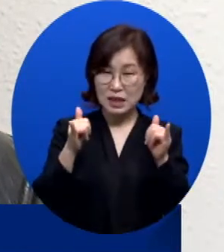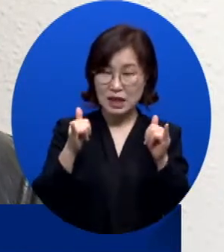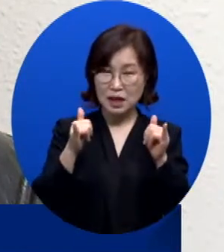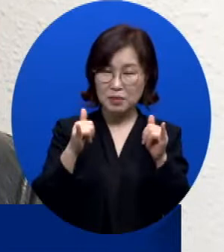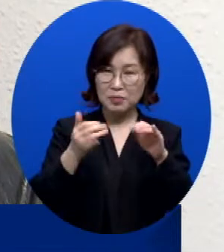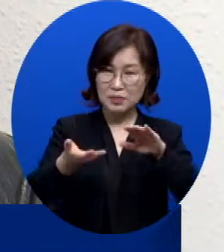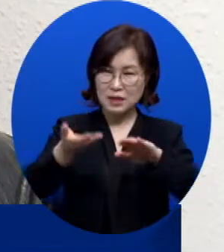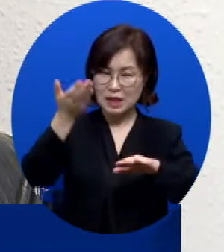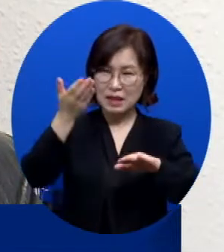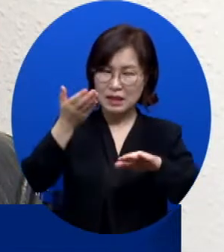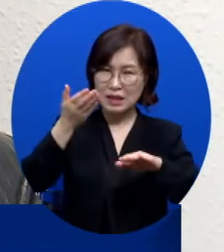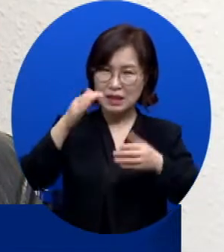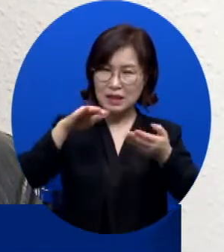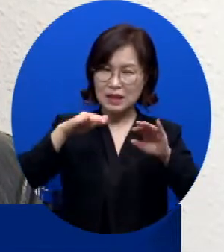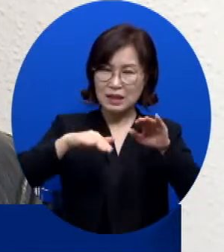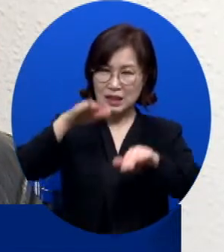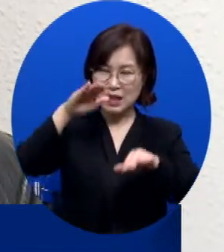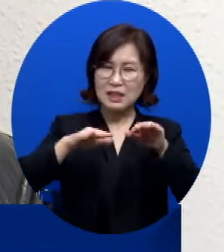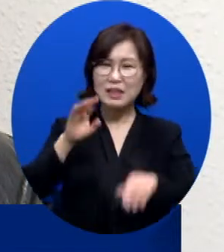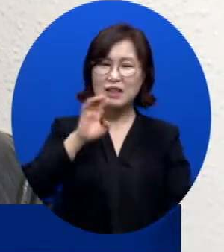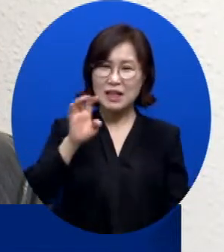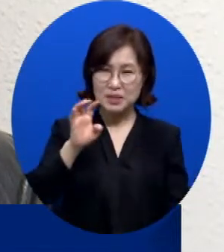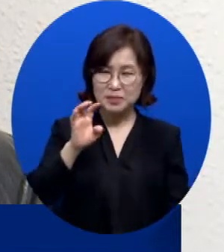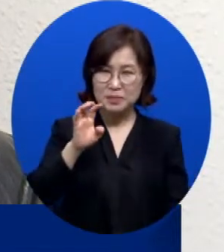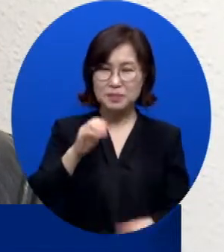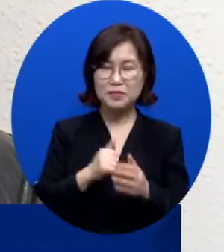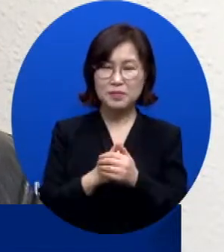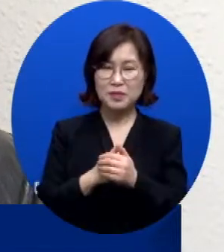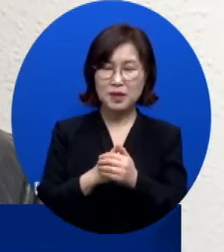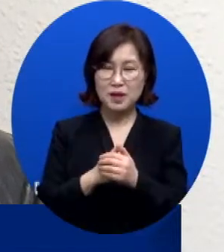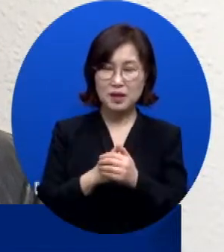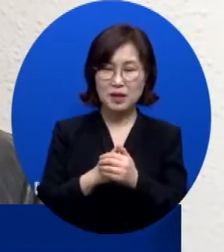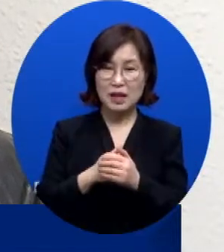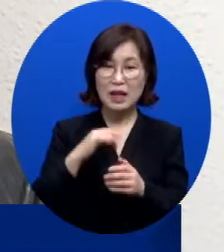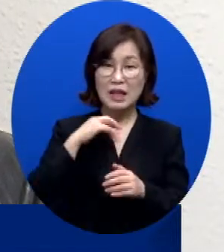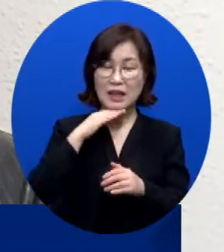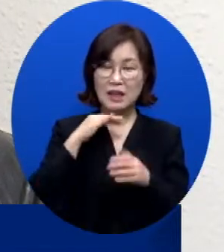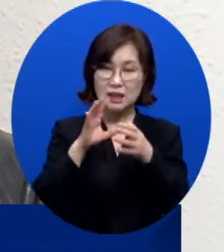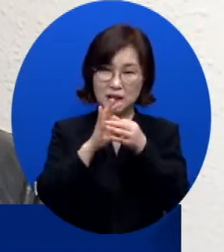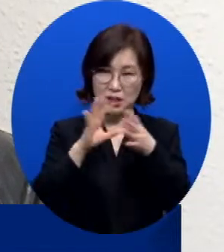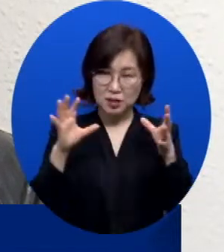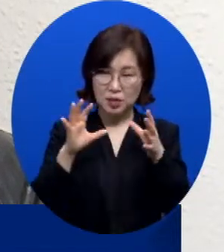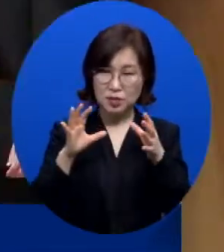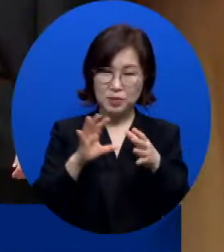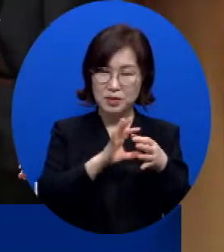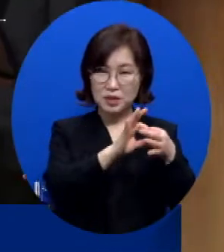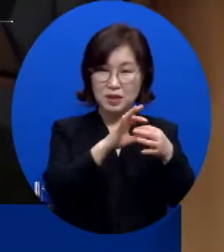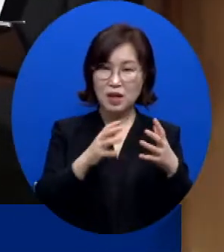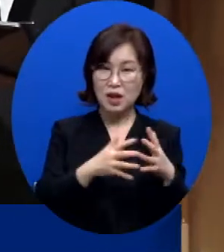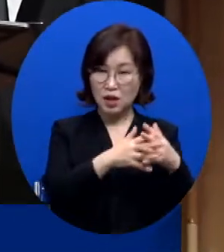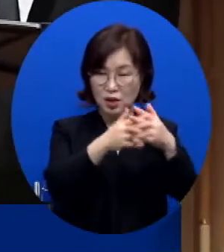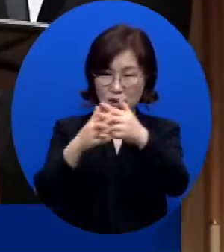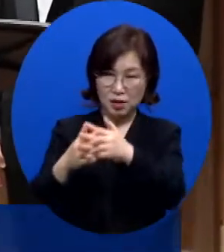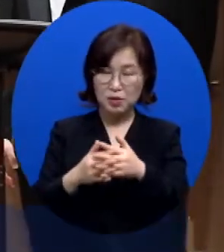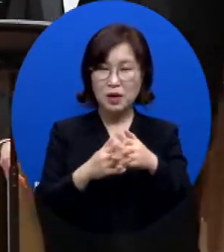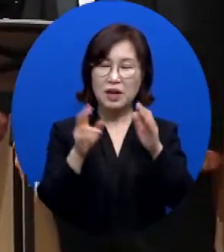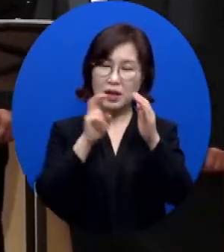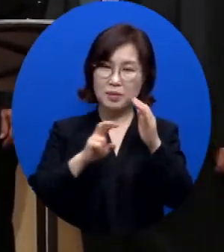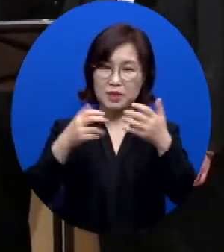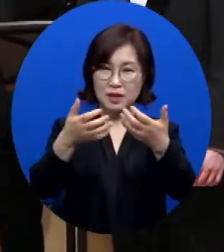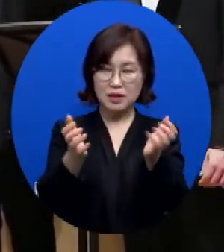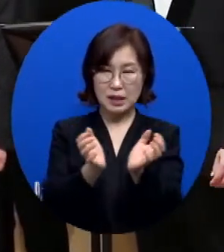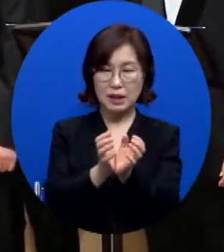40년 차이가 납니다. 그렇지만 세대를 어우르는 그러한 하모니를 이끌고 지금 유지하고 있는 그러한.